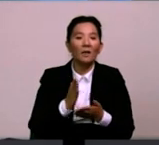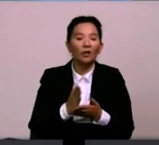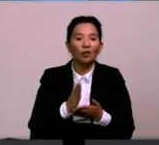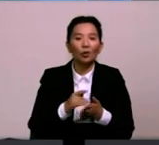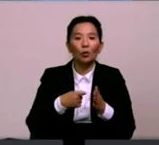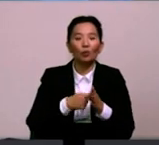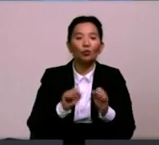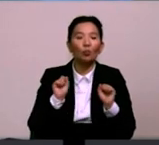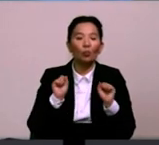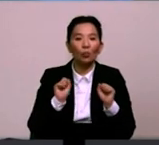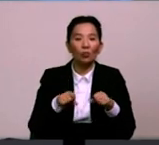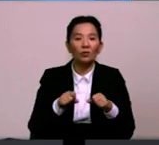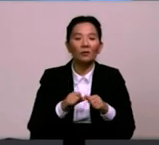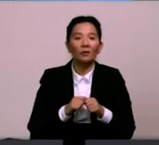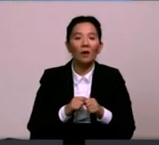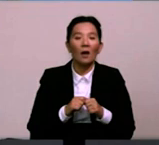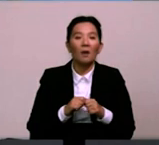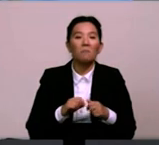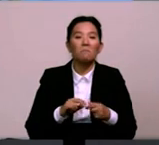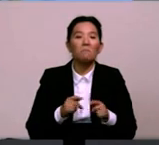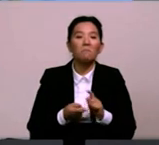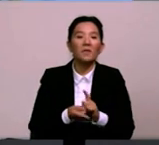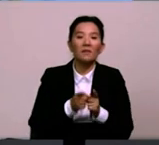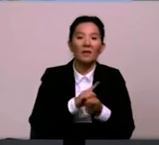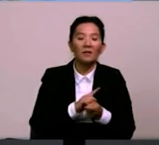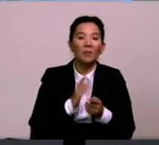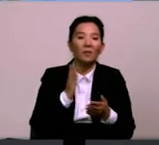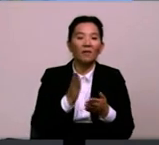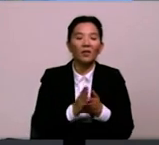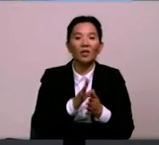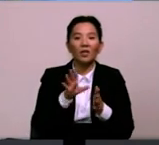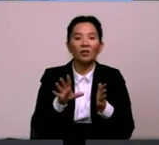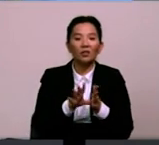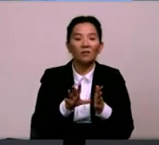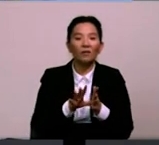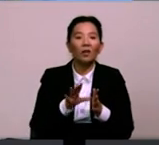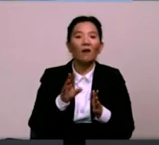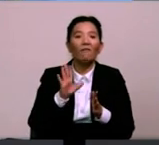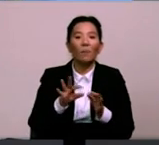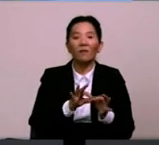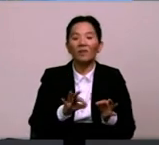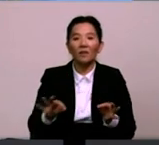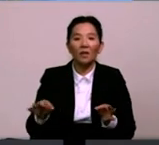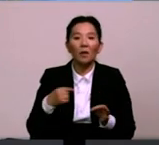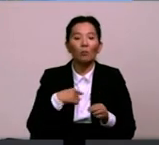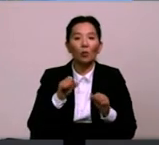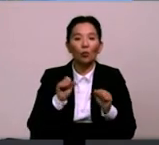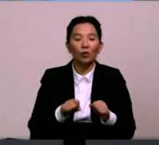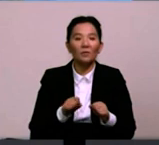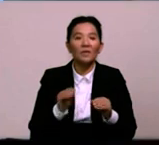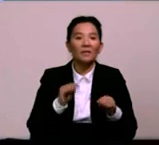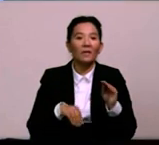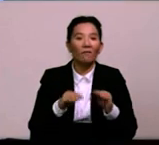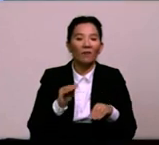ключ может менять направление электрического тока в проводнике. То есть мы можем